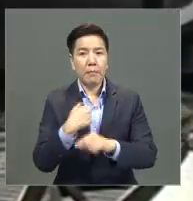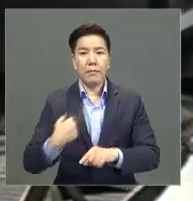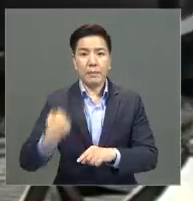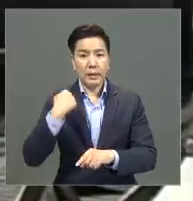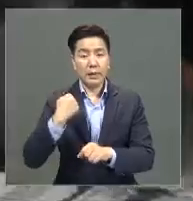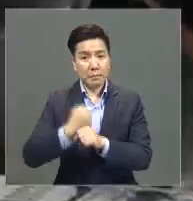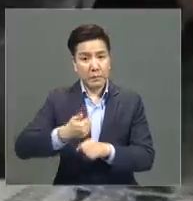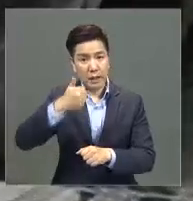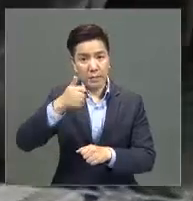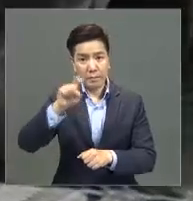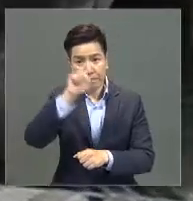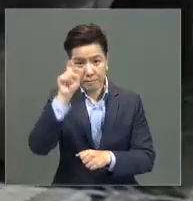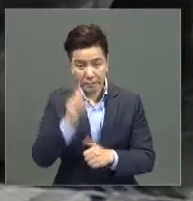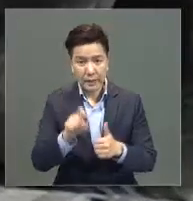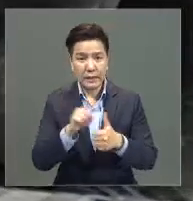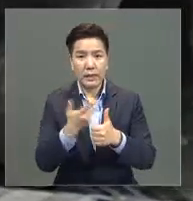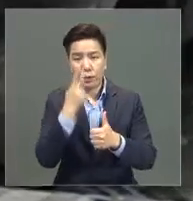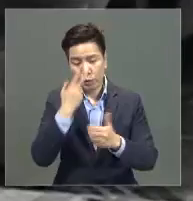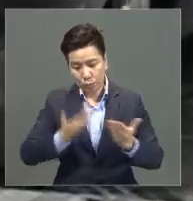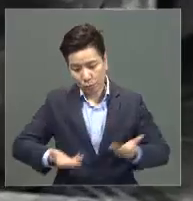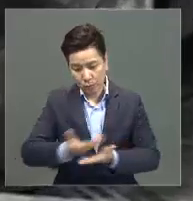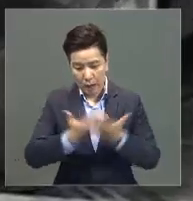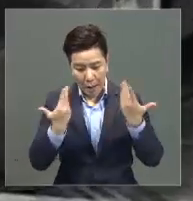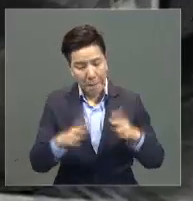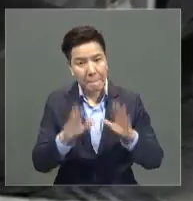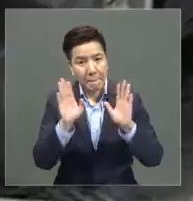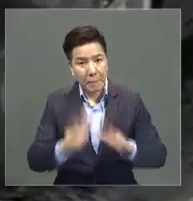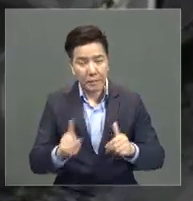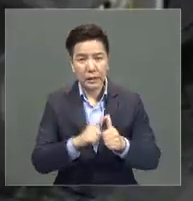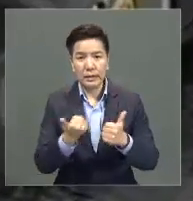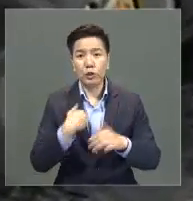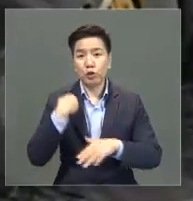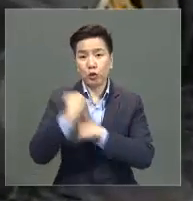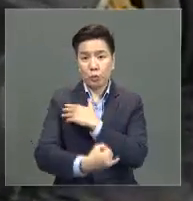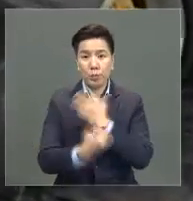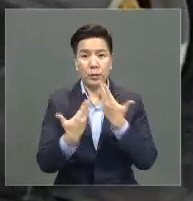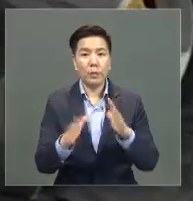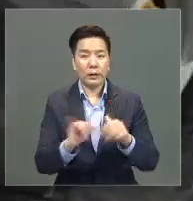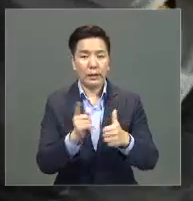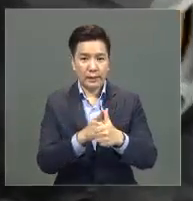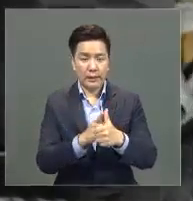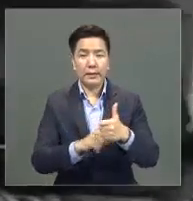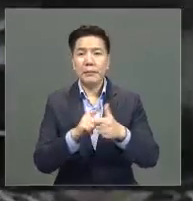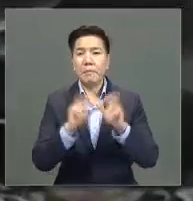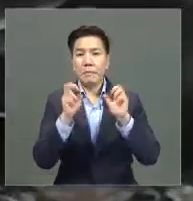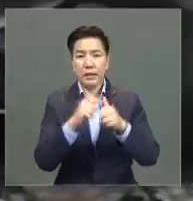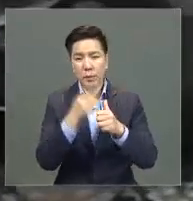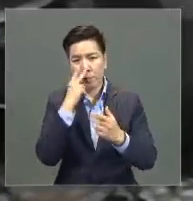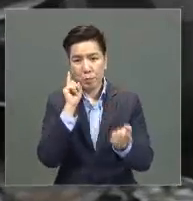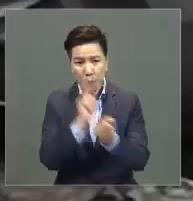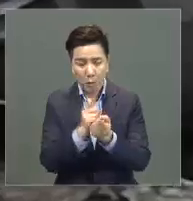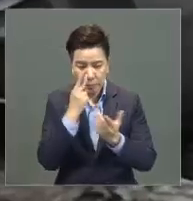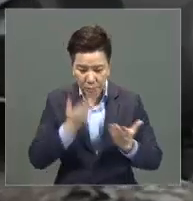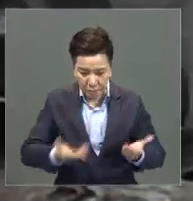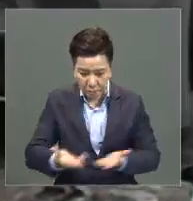อบอำนาจหรือไม่มีการพิจารณาสำนวนคดีนี้อย่างไรและคดีเป็นที่สิ้นสุดหรือไม่ประเด็นนี้นะครับพบว่าผล